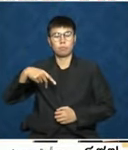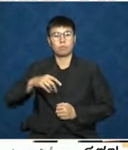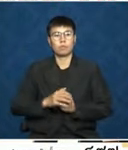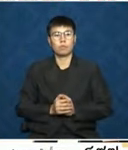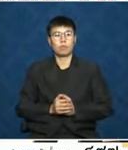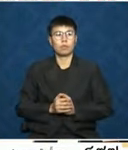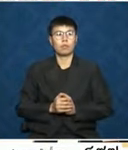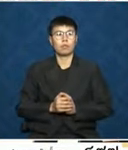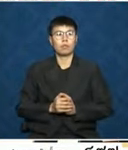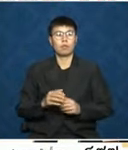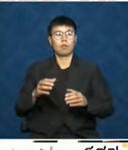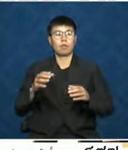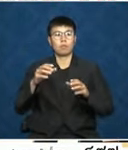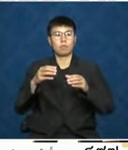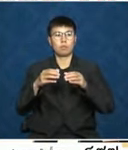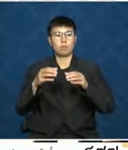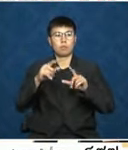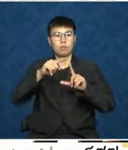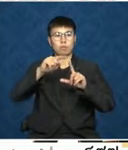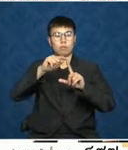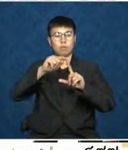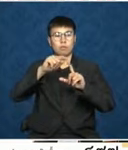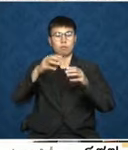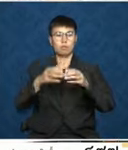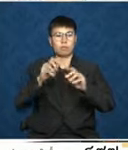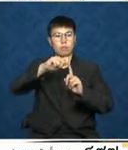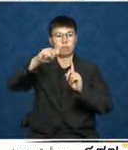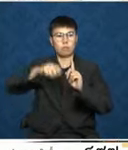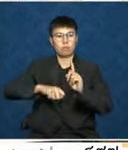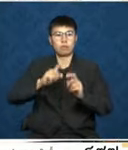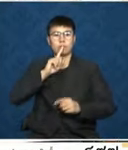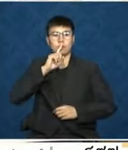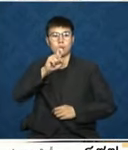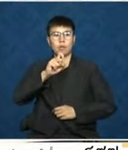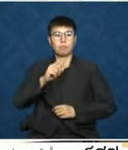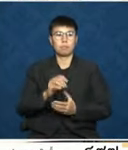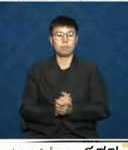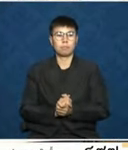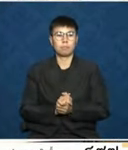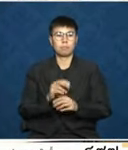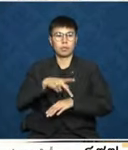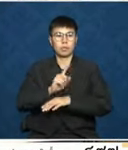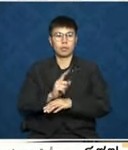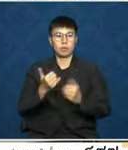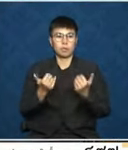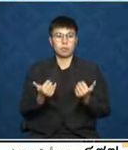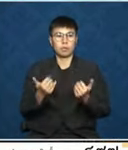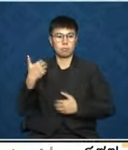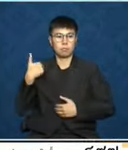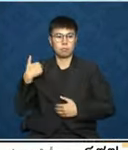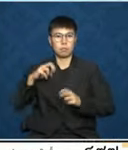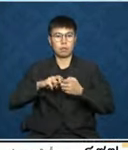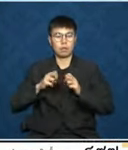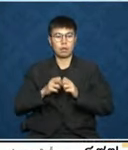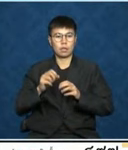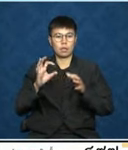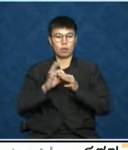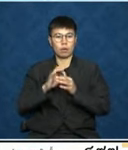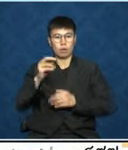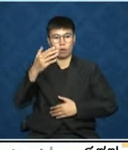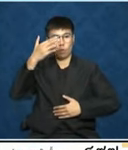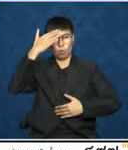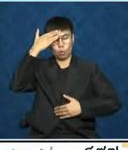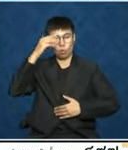สีมาเขต 9ครับท่านประธานครับเรื่องแรกที่ผมจะหารือกับท่านประธานคืออำเภอจักราชครับตอนนี้มีผู้ป่วดโลคไตประมาณเกือบ 1000คนแล้วครับและ